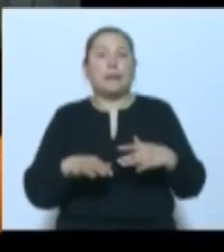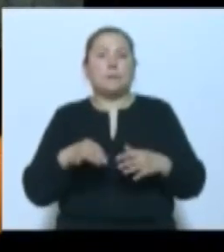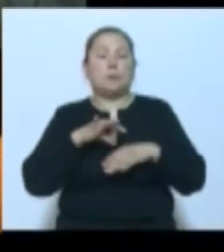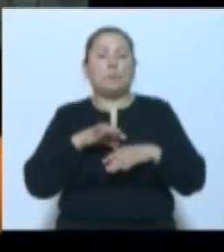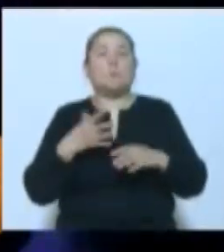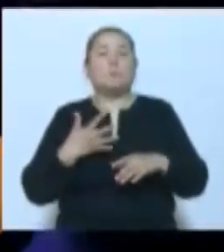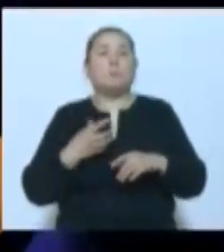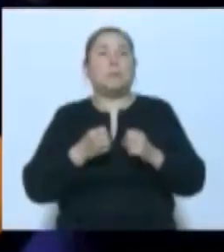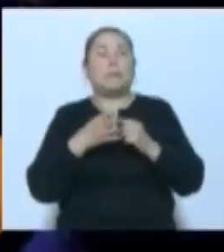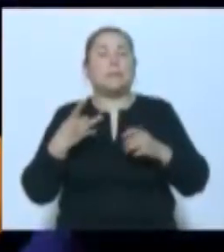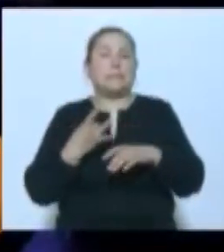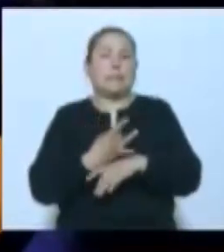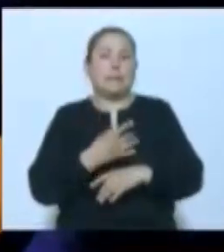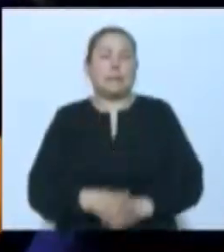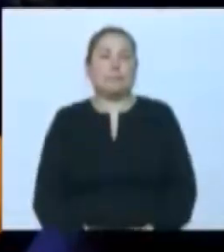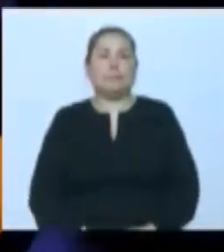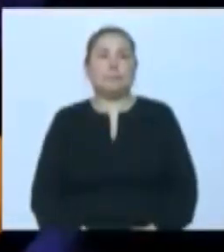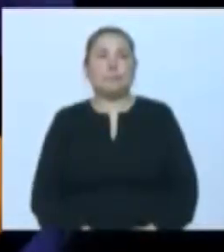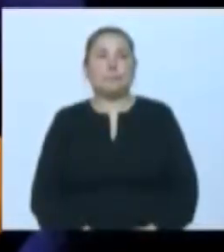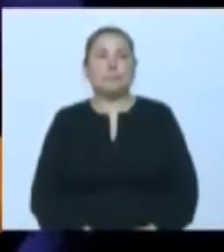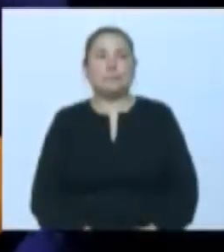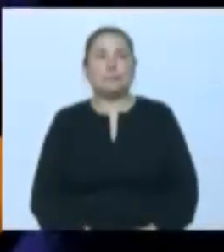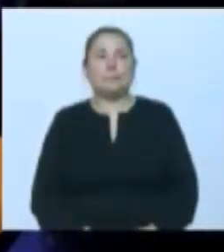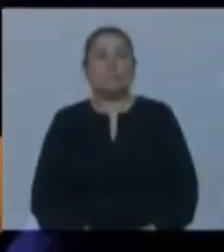уже в пятнадцатый раз Асель ка анши Ролан мету дидар